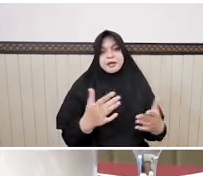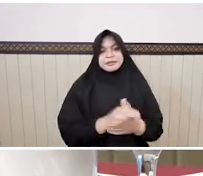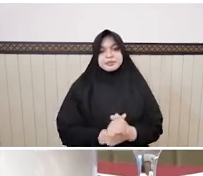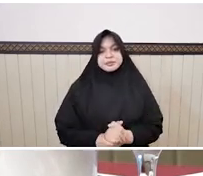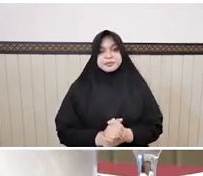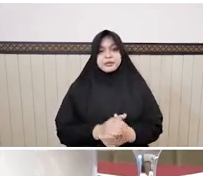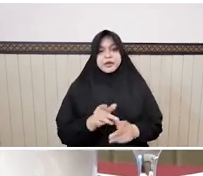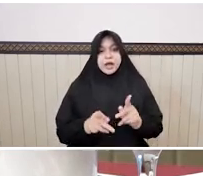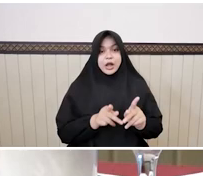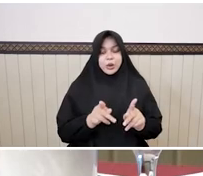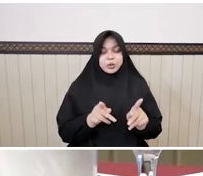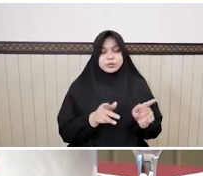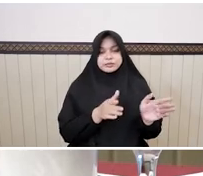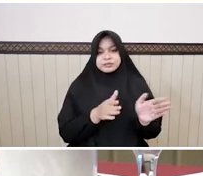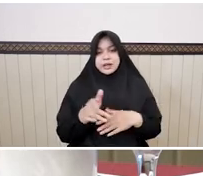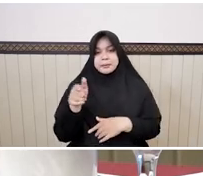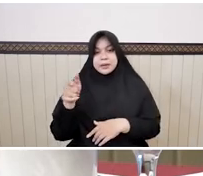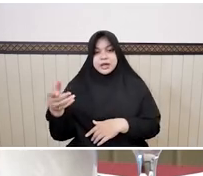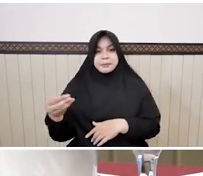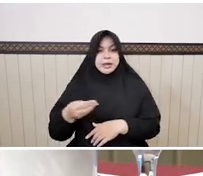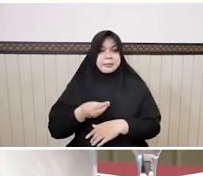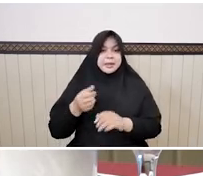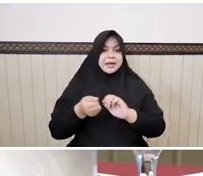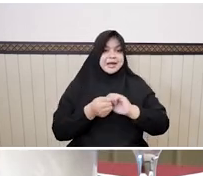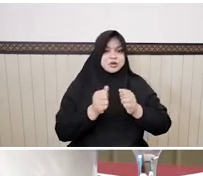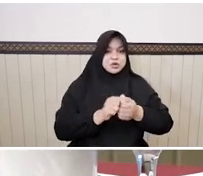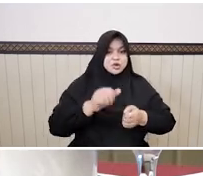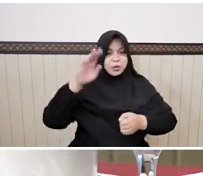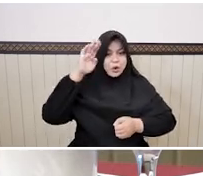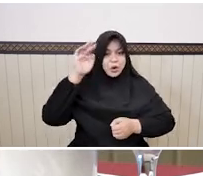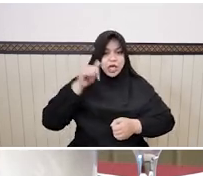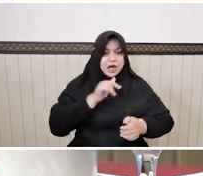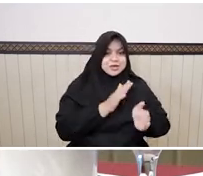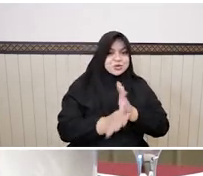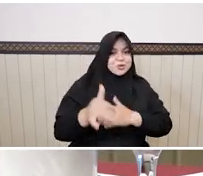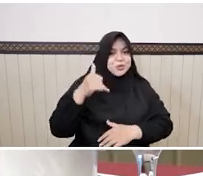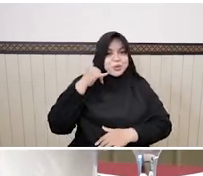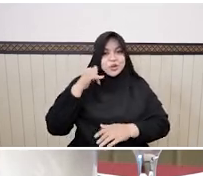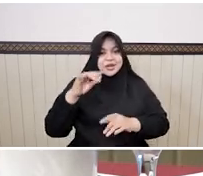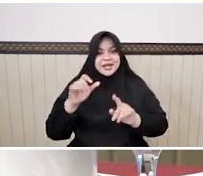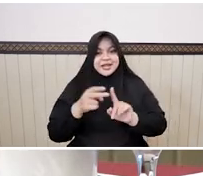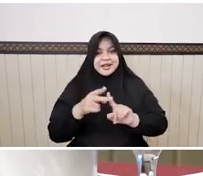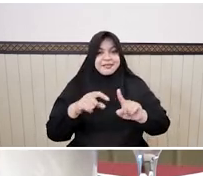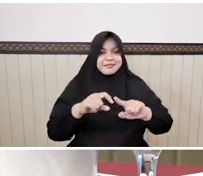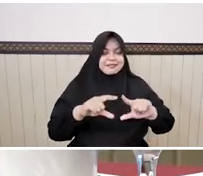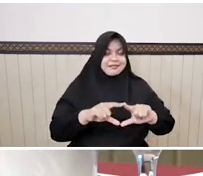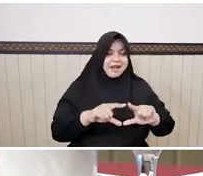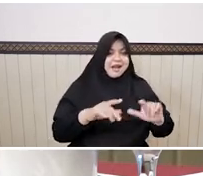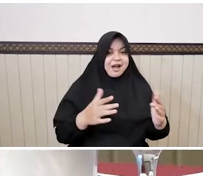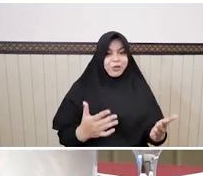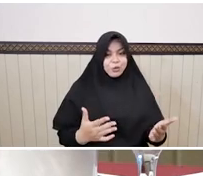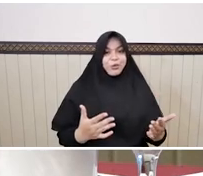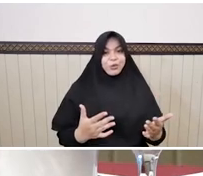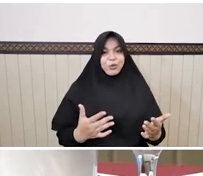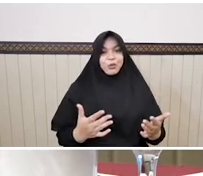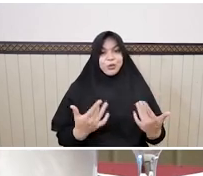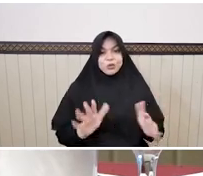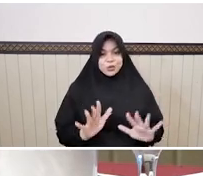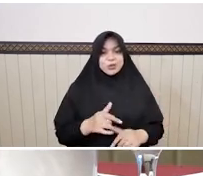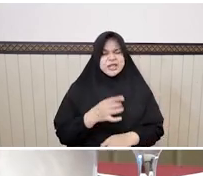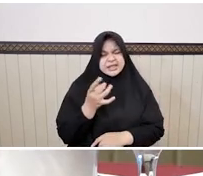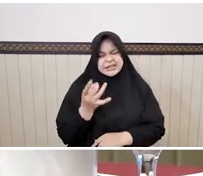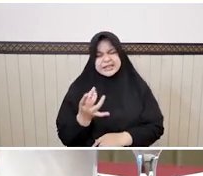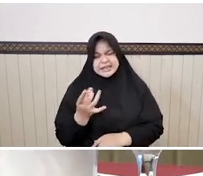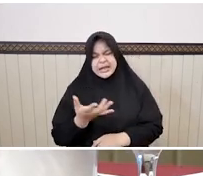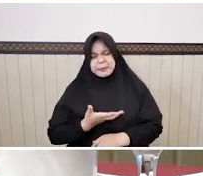ketika kemudian mereka mendapatkan kasus di kepolisian mereka langsung menghubungi Rifka dan mereka sedikit sudah